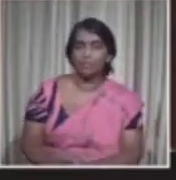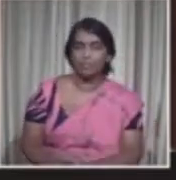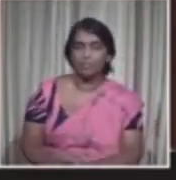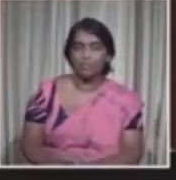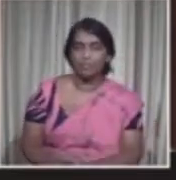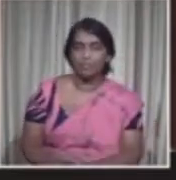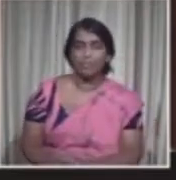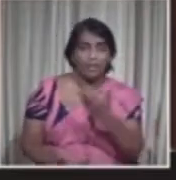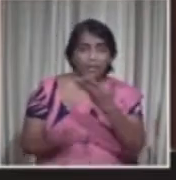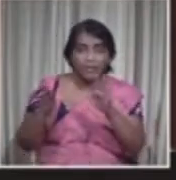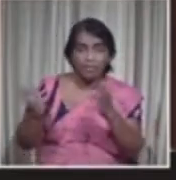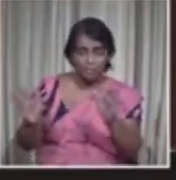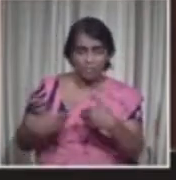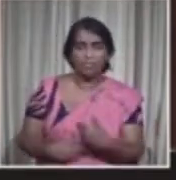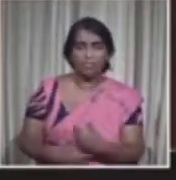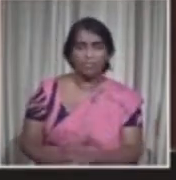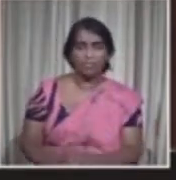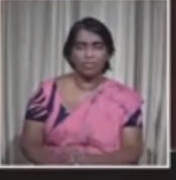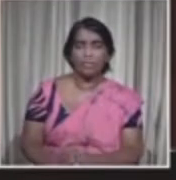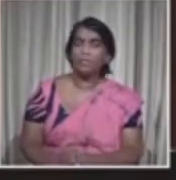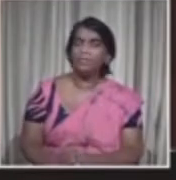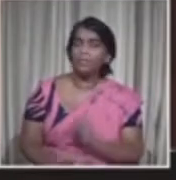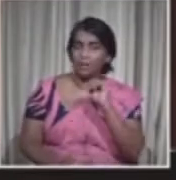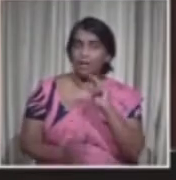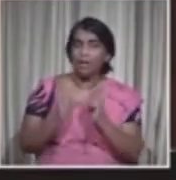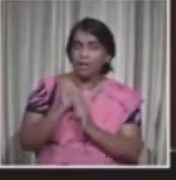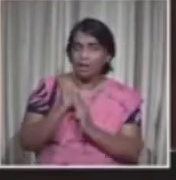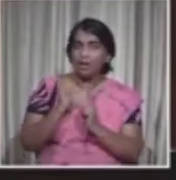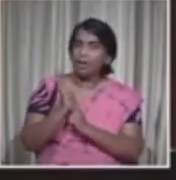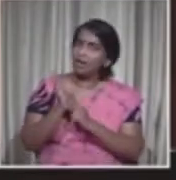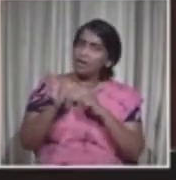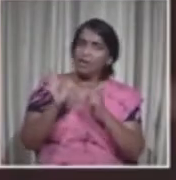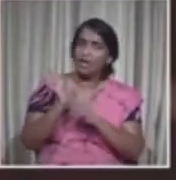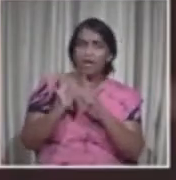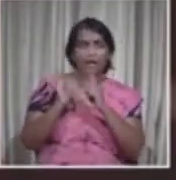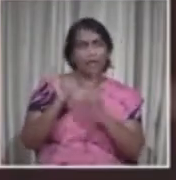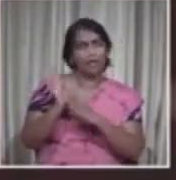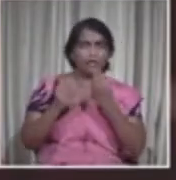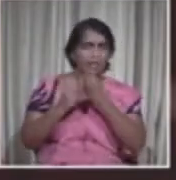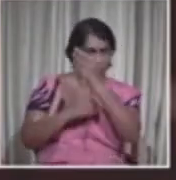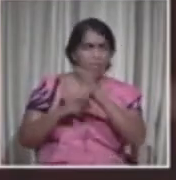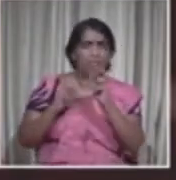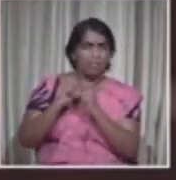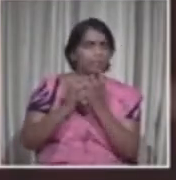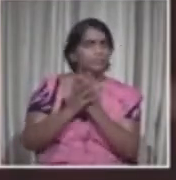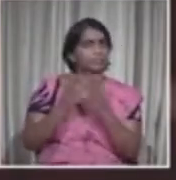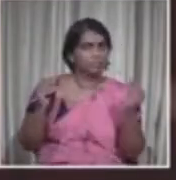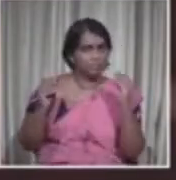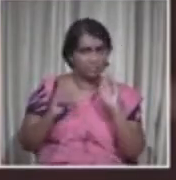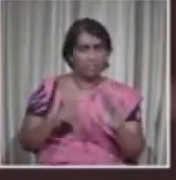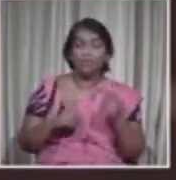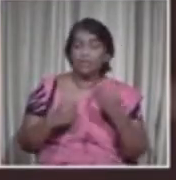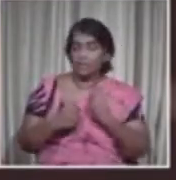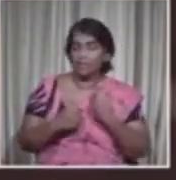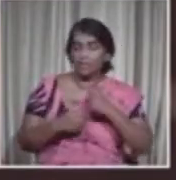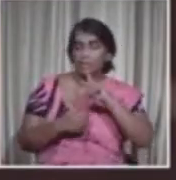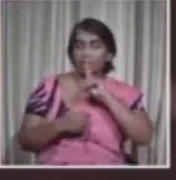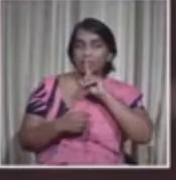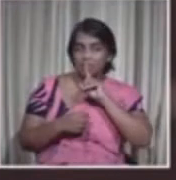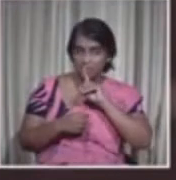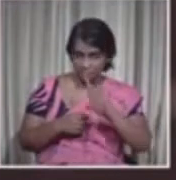එන සභානායකතුමා. මම පොඩ්ඩක් දෙන්න. දලින් මන්ත්‍රීවරයා දෙන්න ඇති වෙන කතාව. මේක අපි විසඳ ගන්න ඕනේ. ඉතින් මම කියන්නේ ඊට